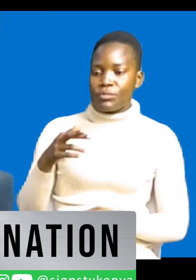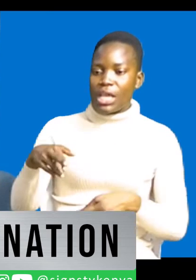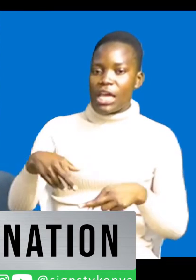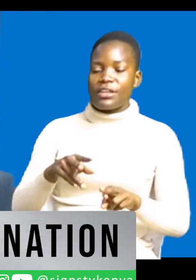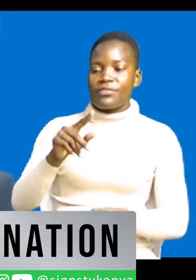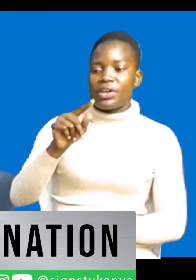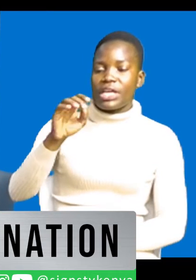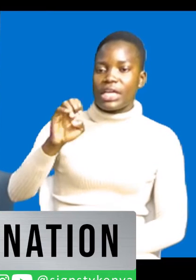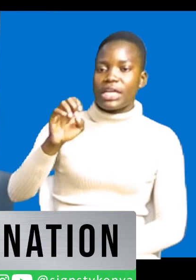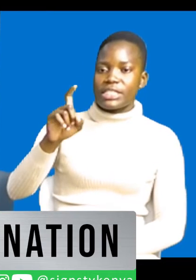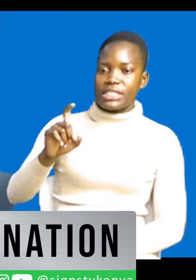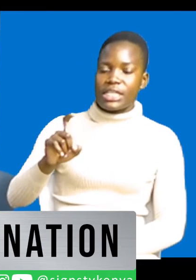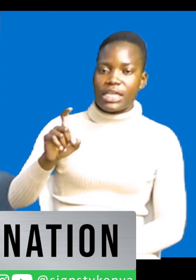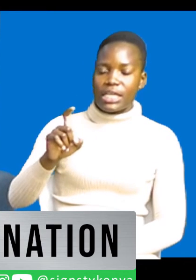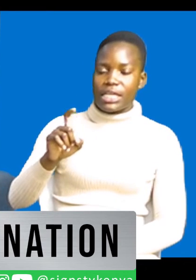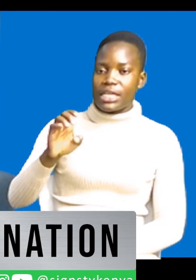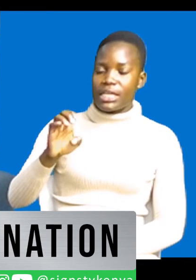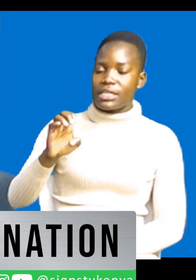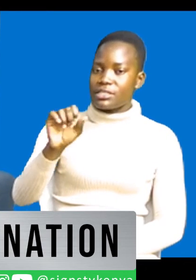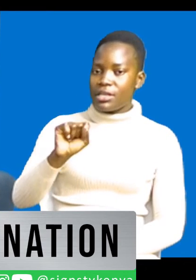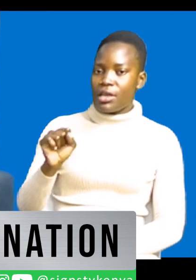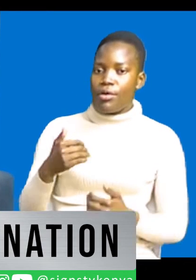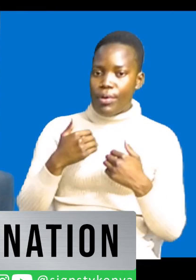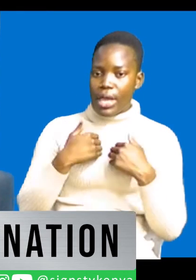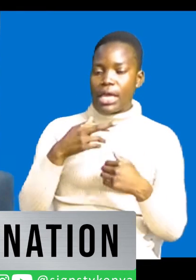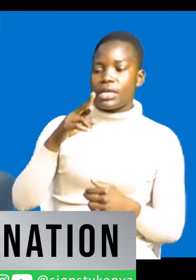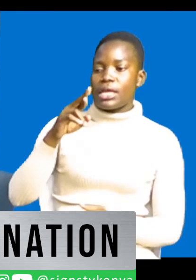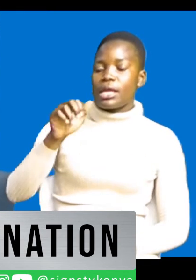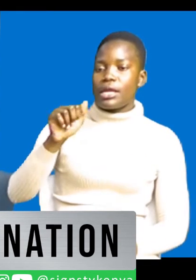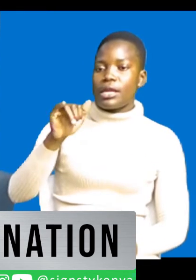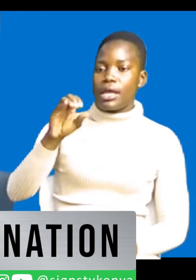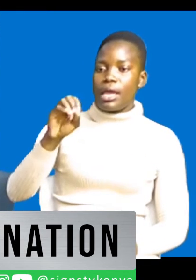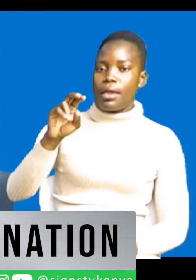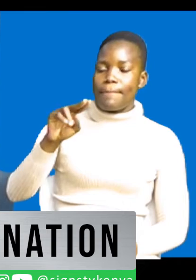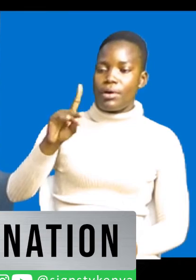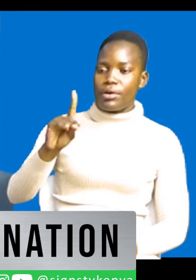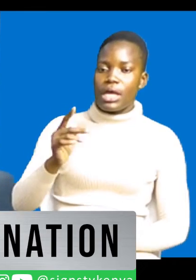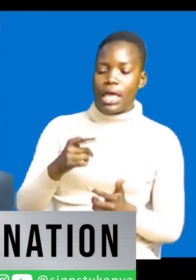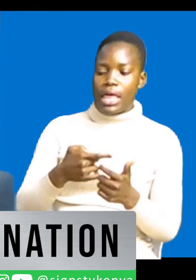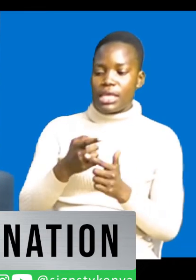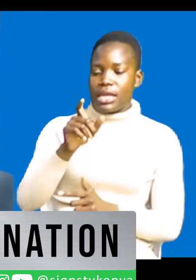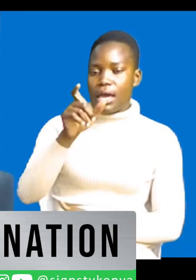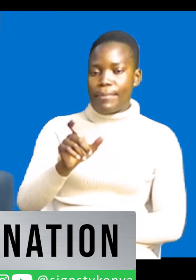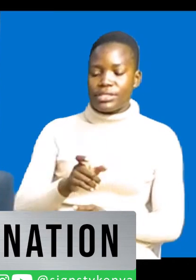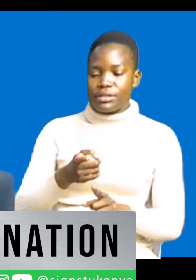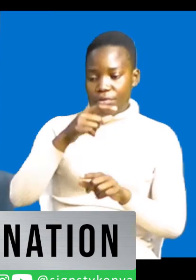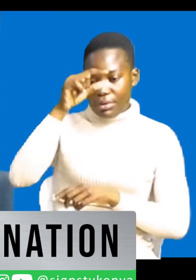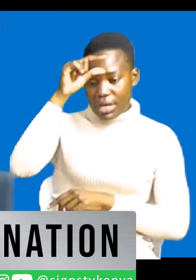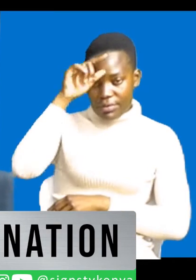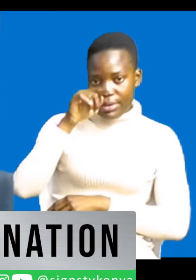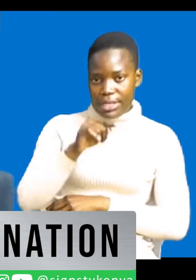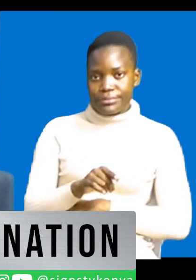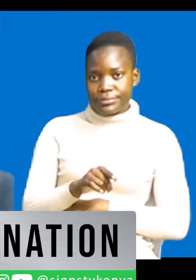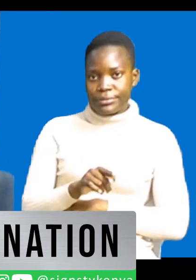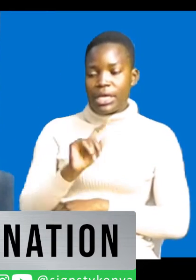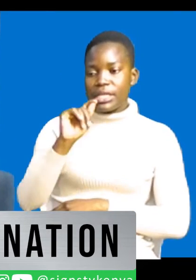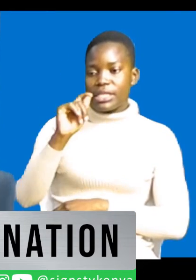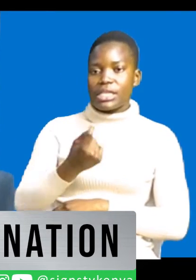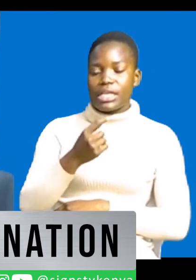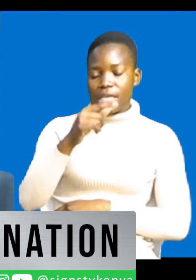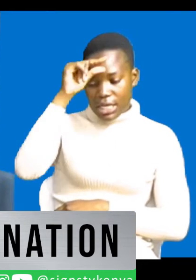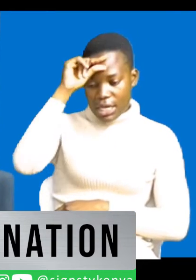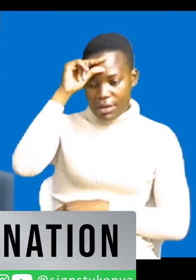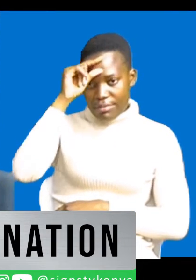Rivertex na tulikuwa na hizi Raymond Kikomi na nini. And then somebody from this government, this Kenyan